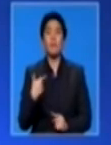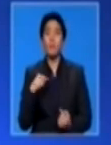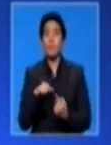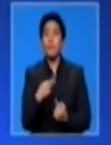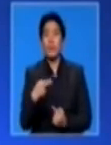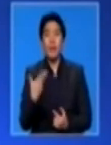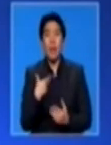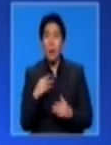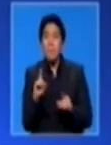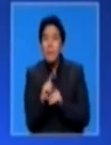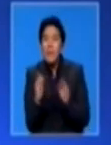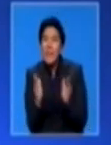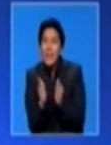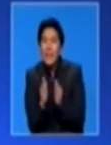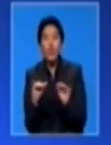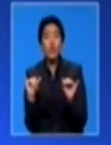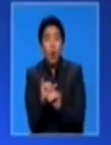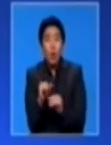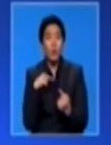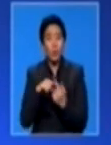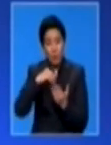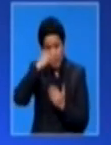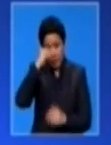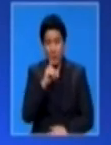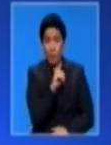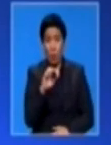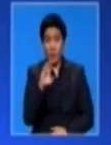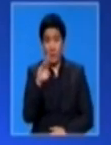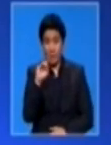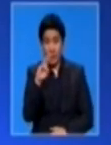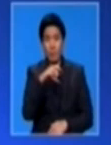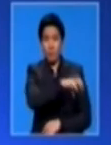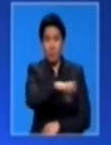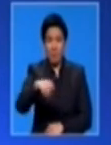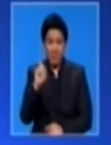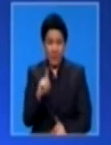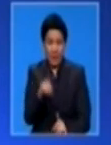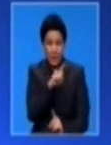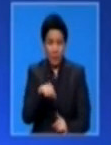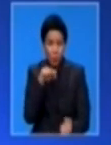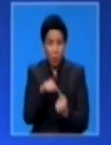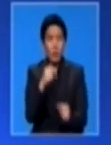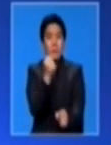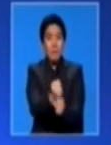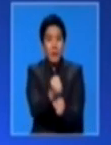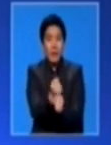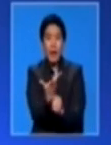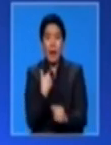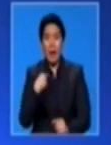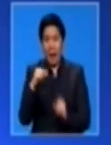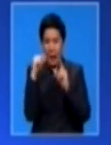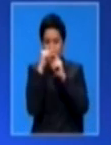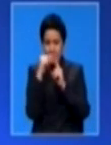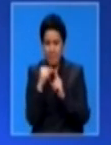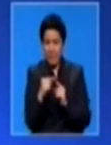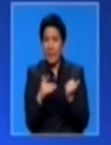และ Mini English Program ในสถานศึกษา147แห่งเป็นภาษาอังกฤษเพื่อใช้ในการทำงานศัพท์ทางเทคนิควิชาชี